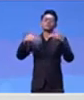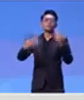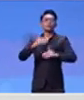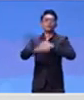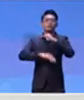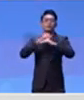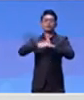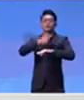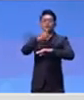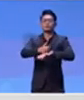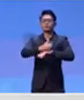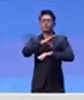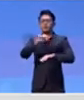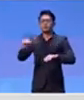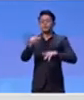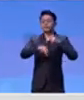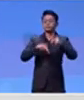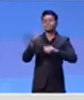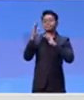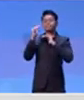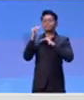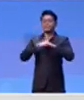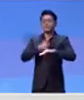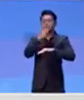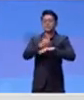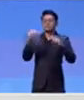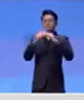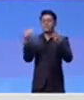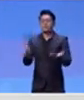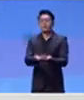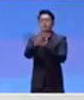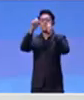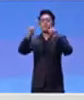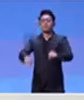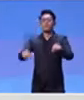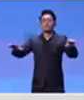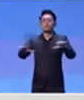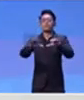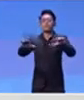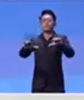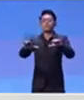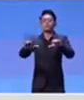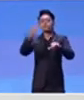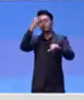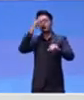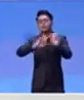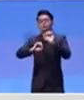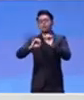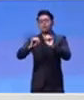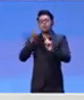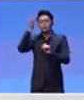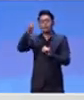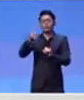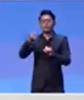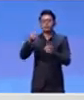kerajaan sebelum ini dan penduduk amat berharap agar pembinaan rumah baharu dapat dilakukan untuk tampuk pimpinan yang akan datang,